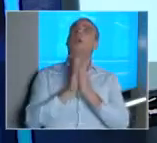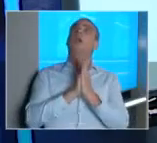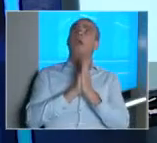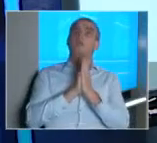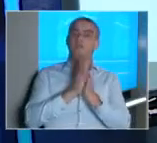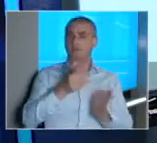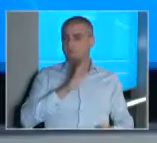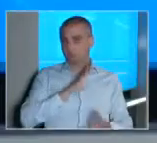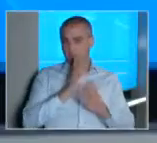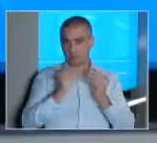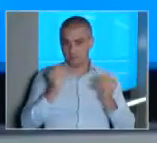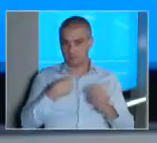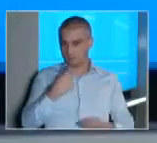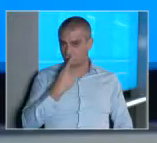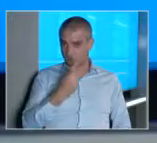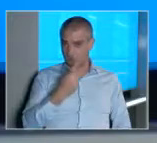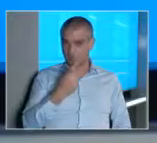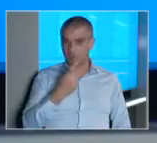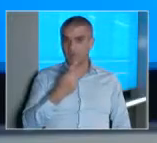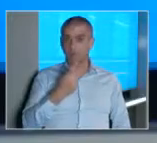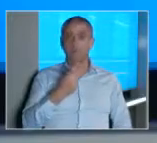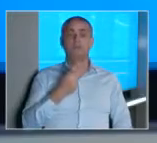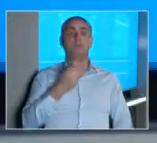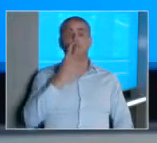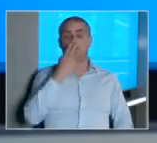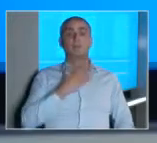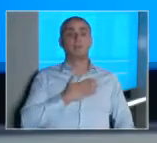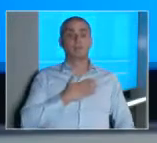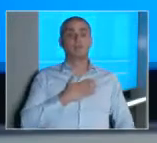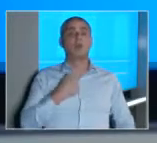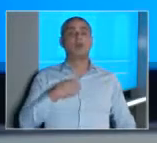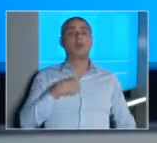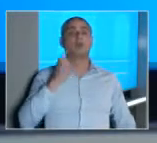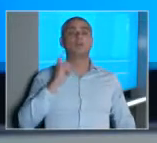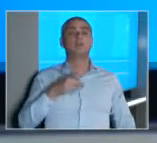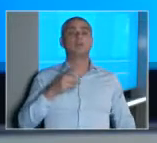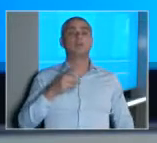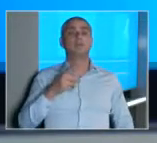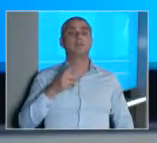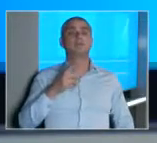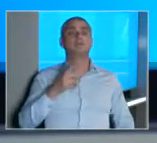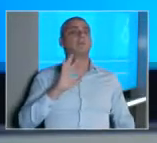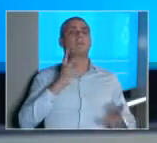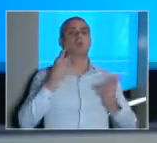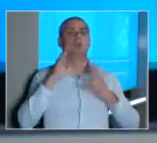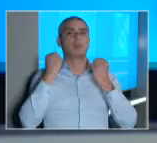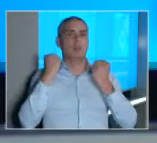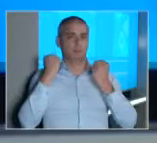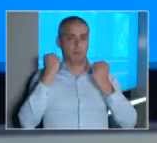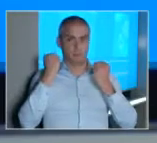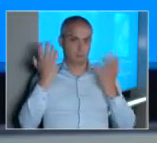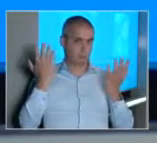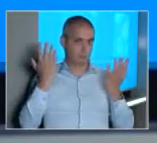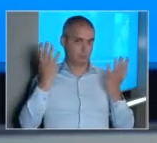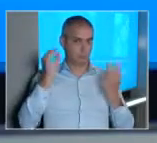מיכאל, הסכנה חלפה, מה שאני רוצה לומר במשפט סיכום, זה שמבחינתנו אנחנו צריכים ללכת על מה יותר חזק על הליכוד,